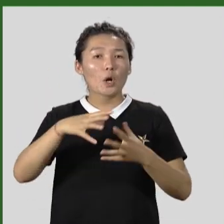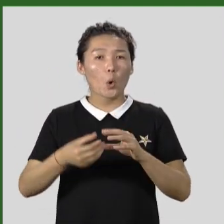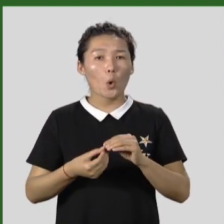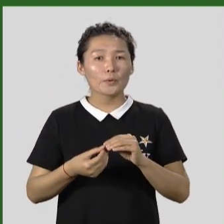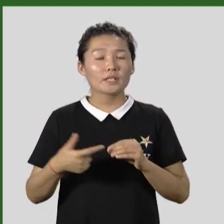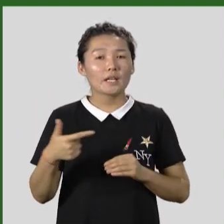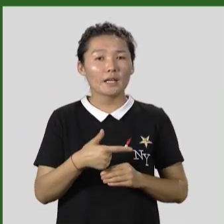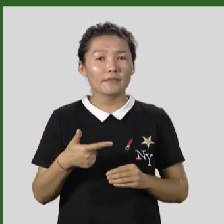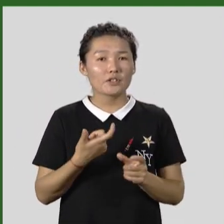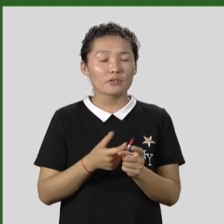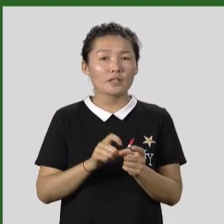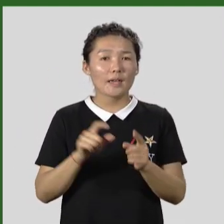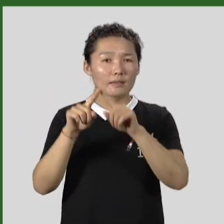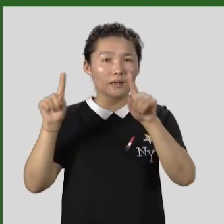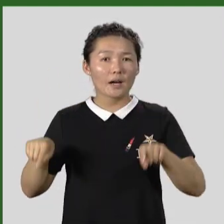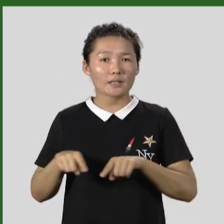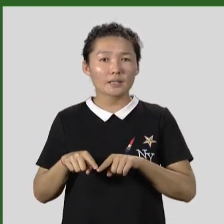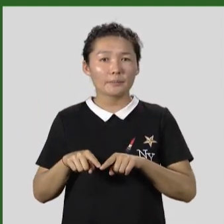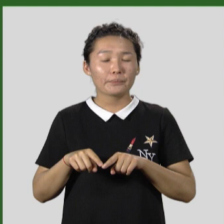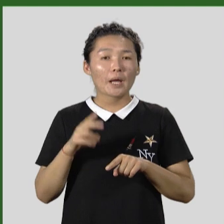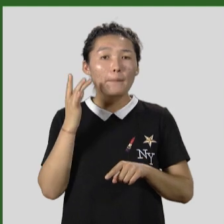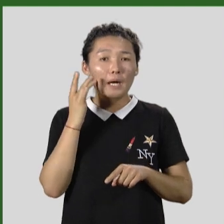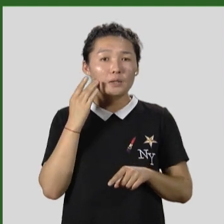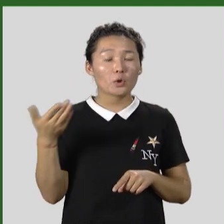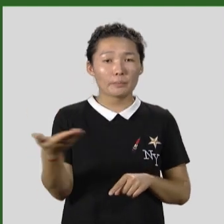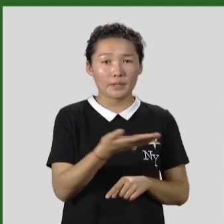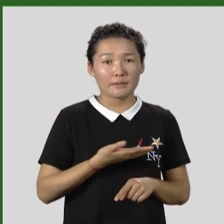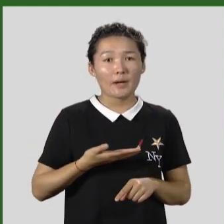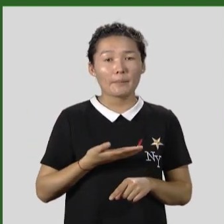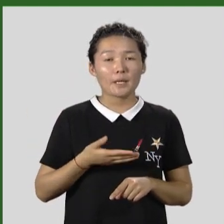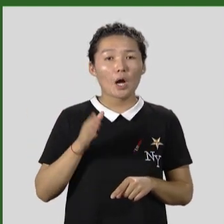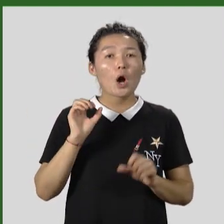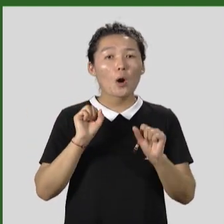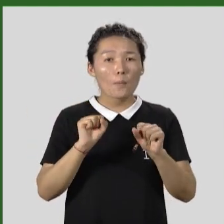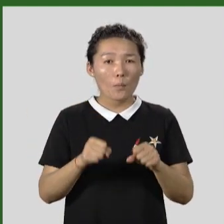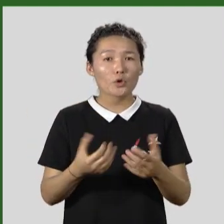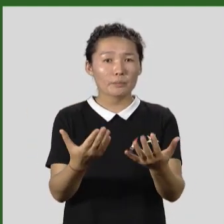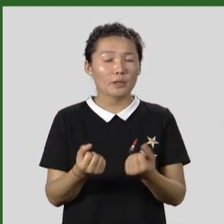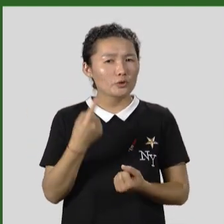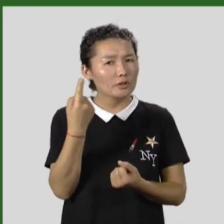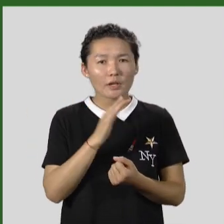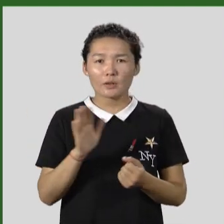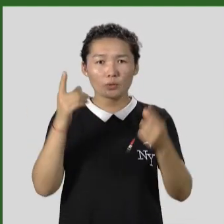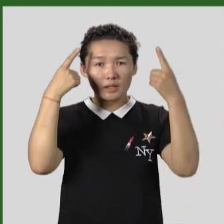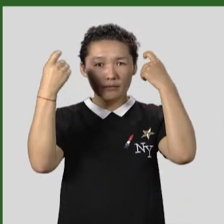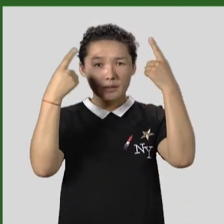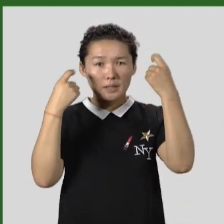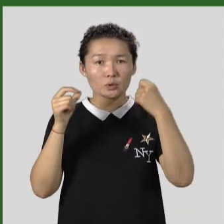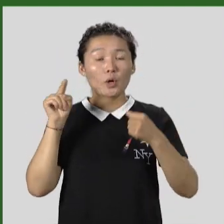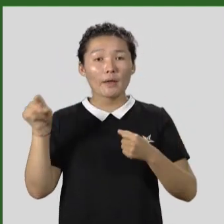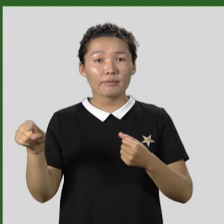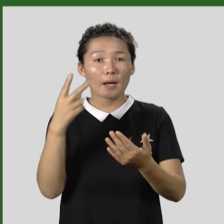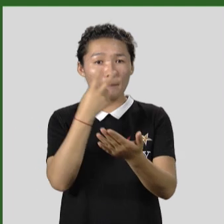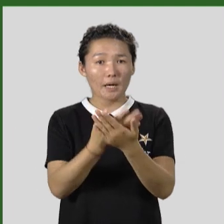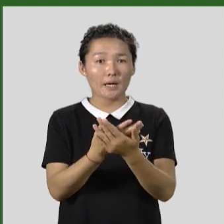Это карты, по которым мы с вами можем получить не одну информацию. На них показаны основные